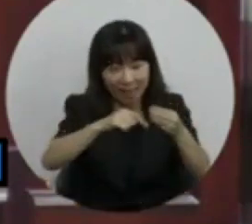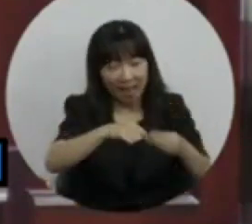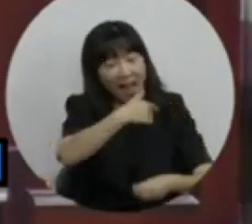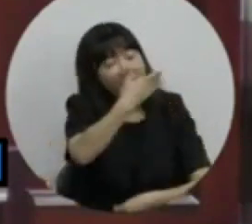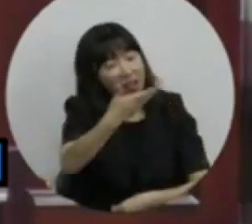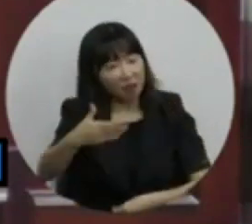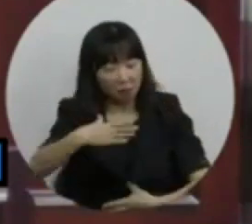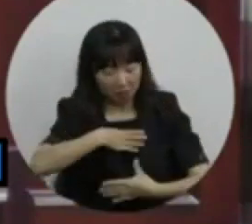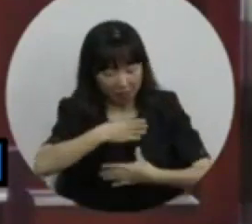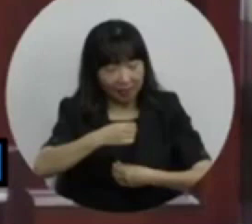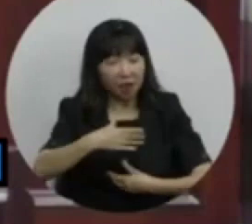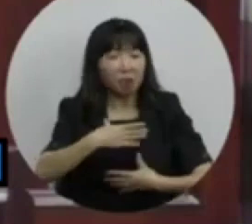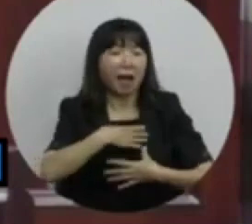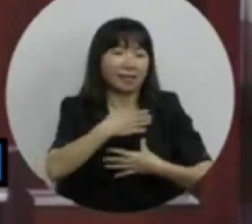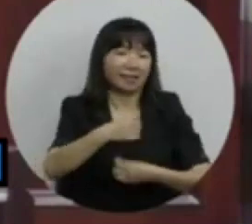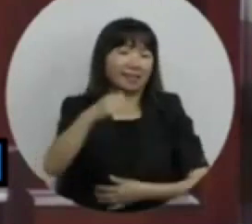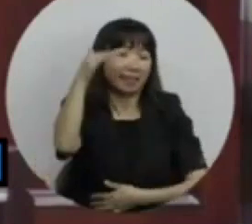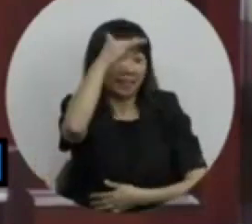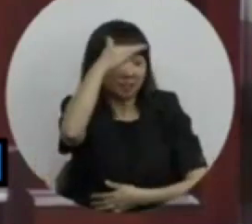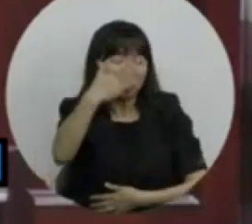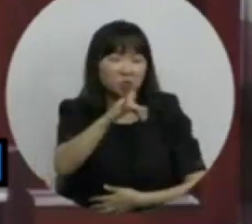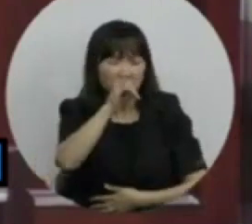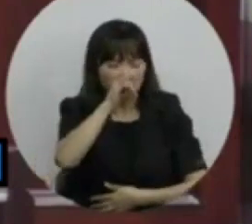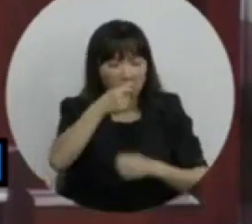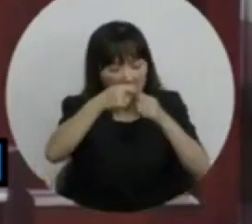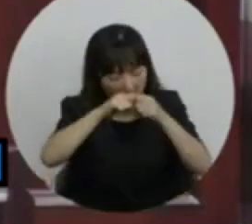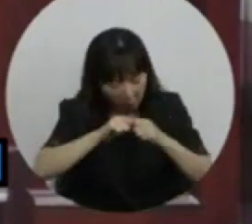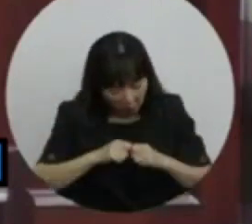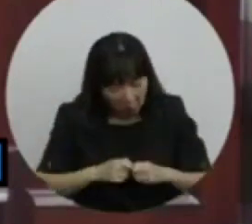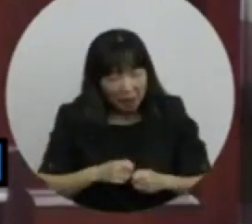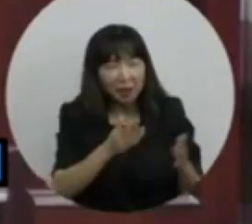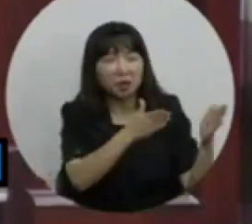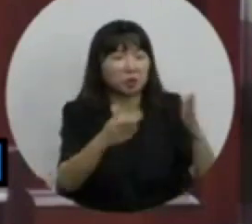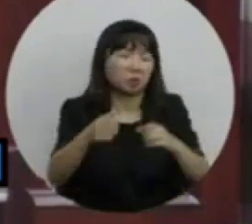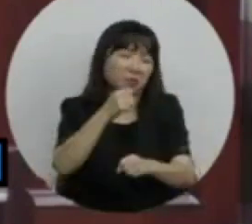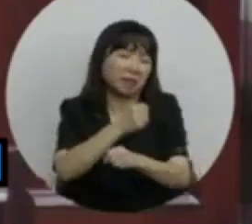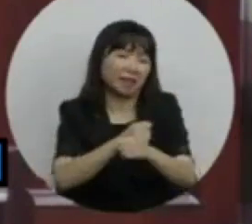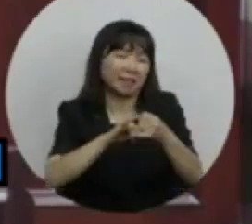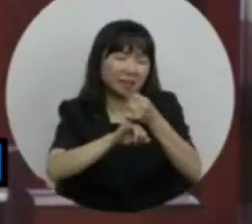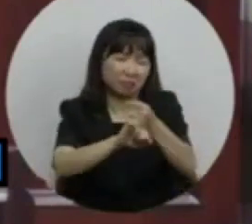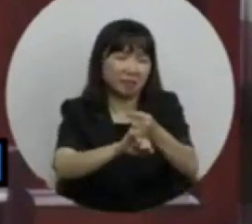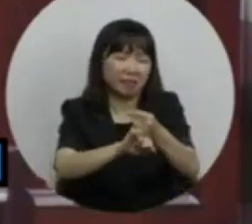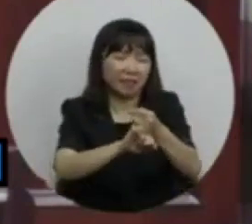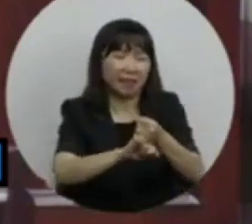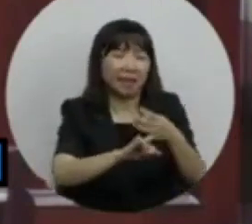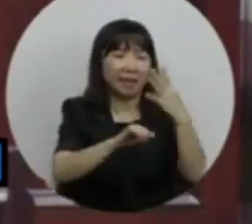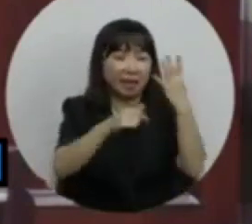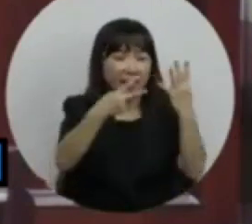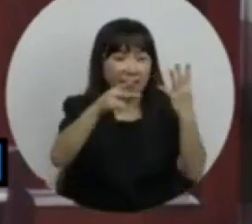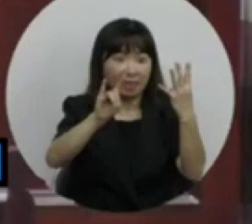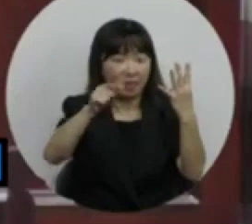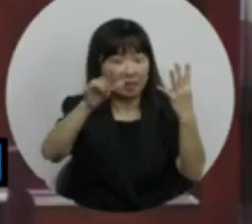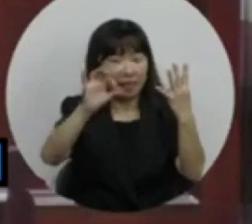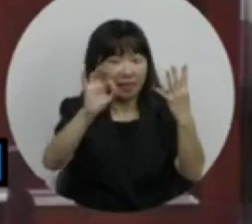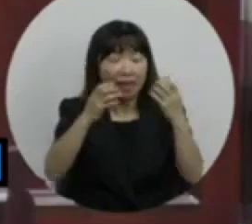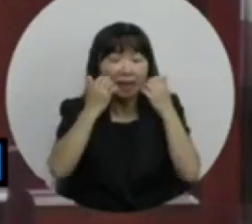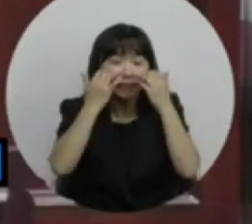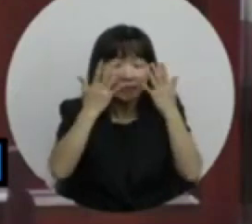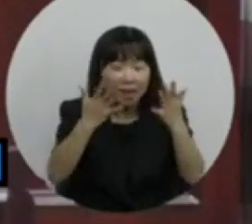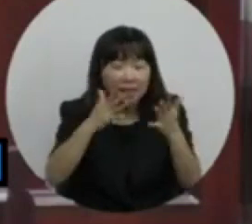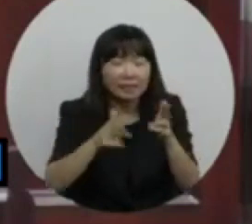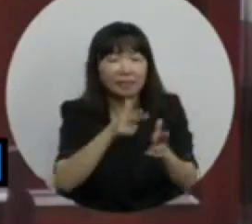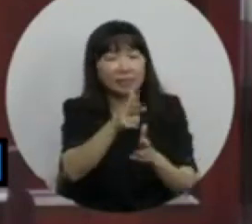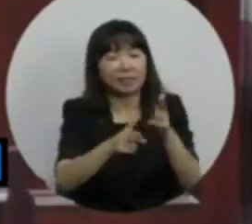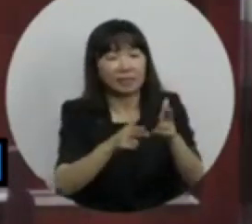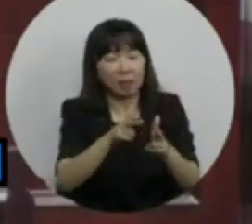즐길 수 있도록 꼼꼼하게 준비하겠습니다. 4대강 살리기 사업이 일환으로 여주의 남한강